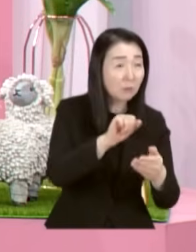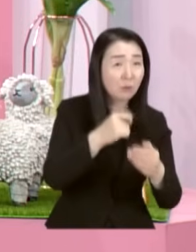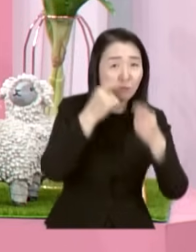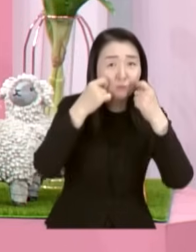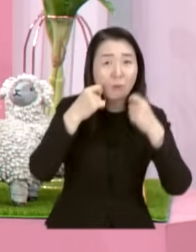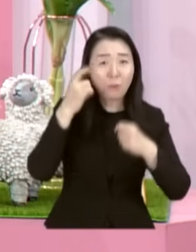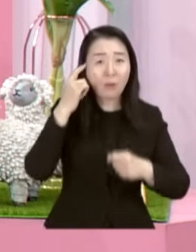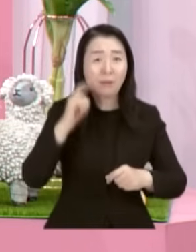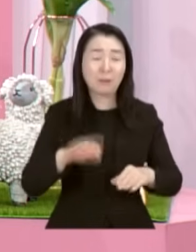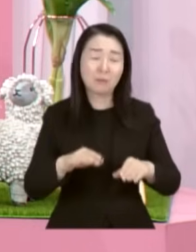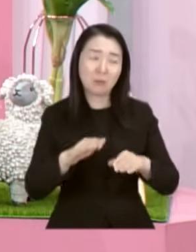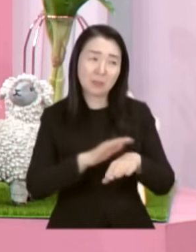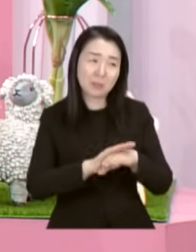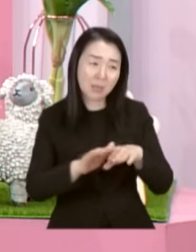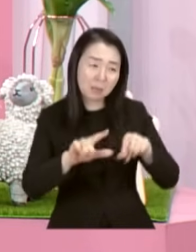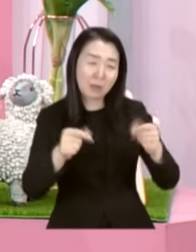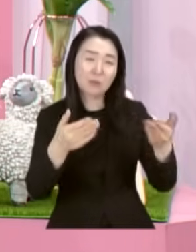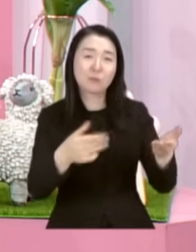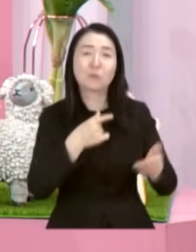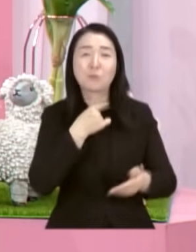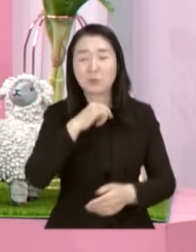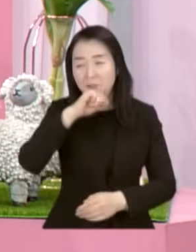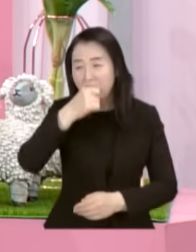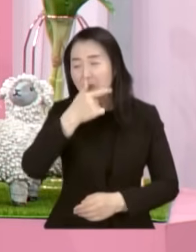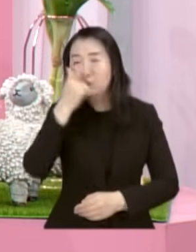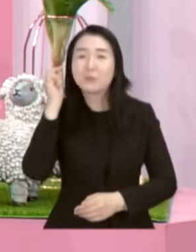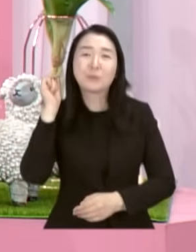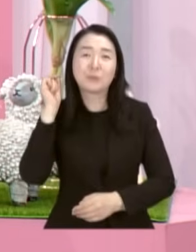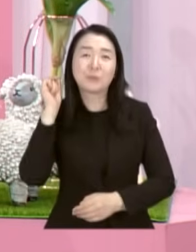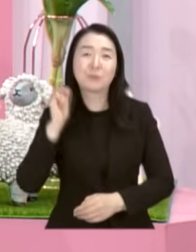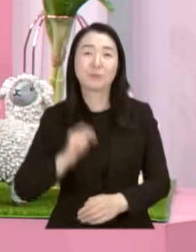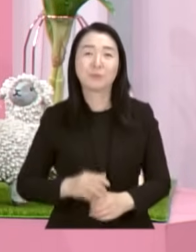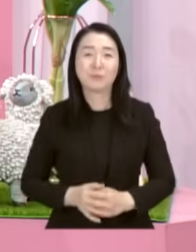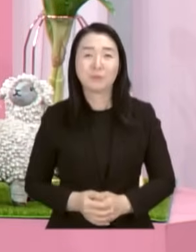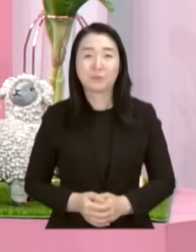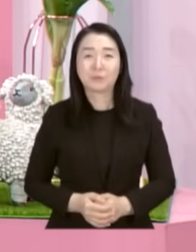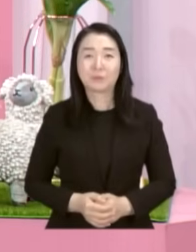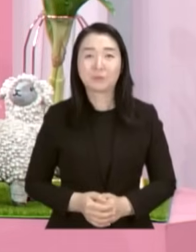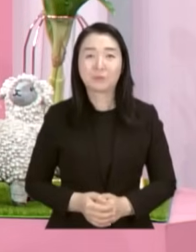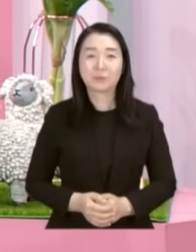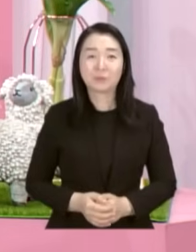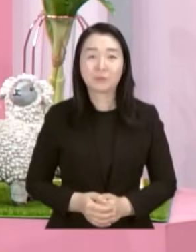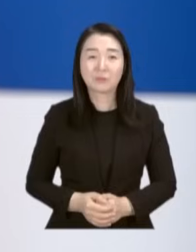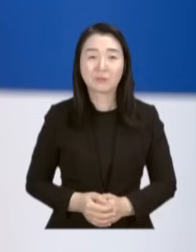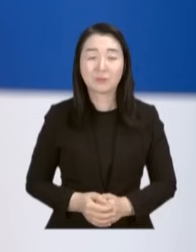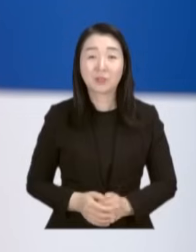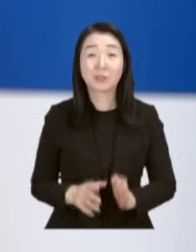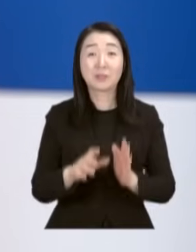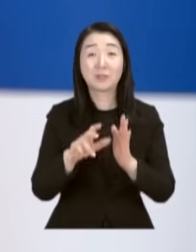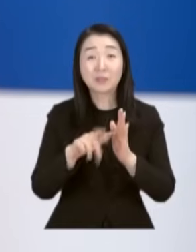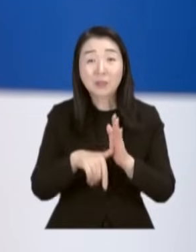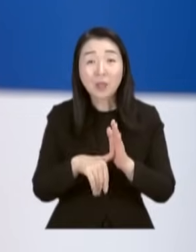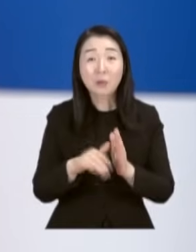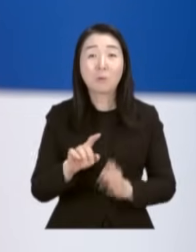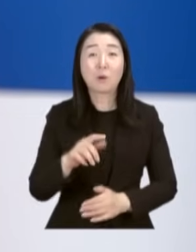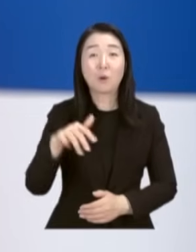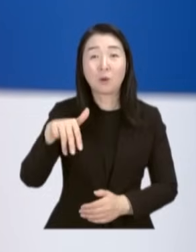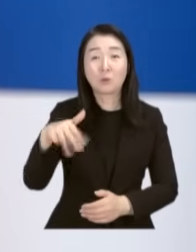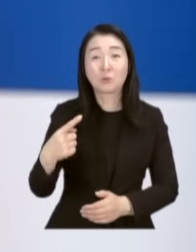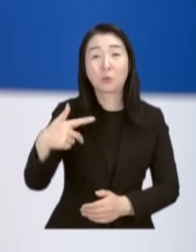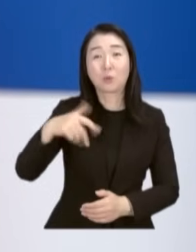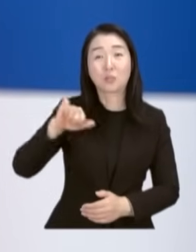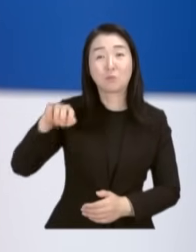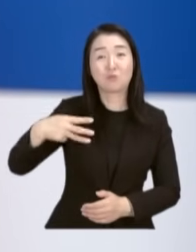오더라고요. 이분은 다 잘해드리고 싶은데 이 예상 가지고는 안 되니까. 근데 그럴 때마다 근데 조지 밀러의 기도가 따로